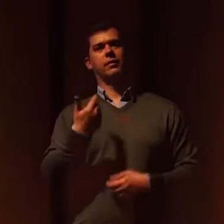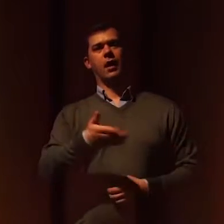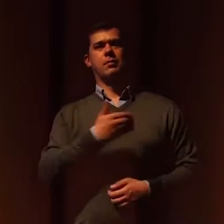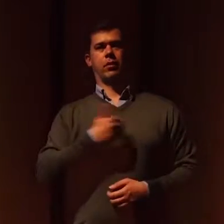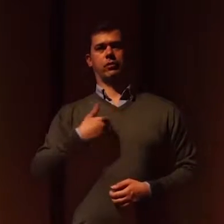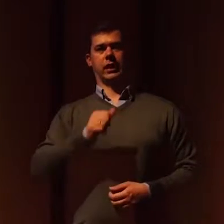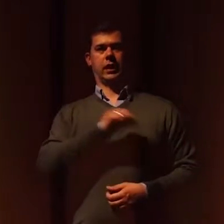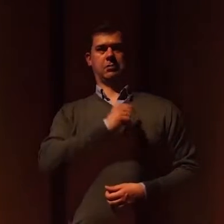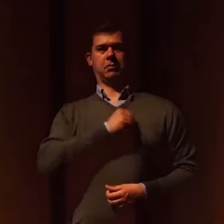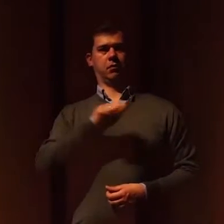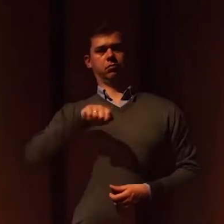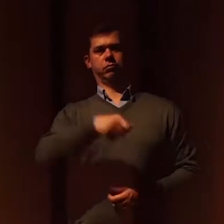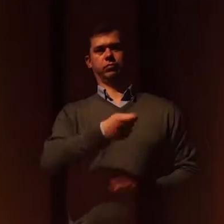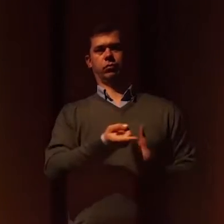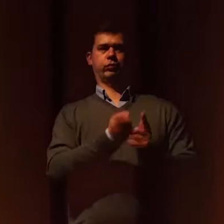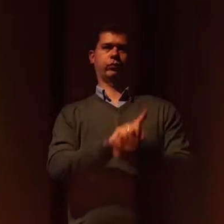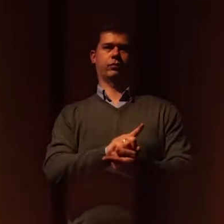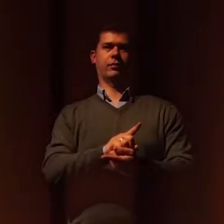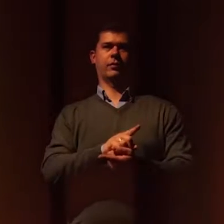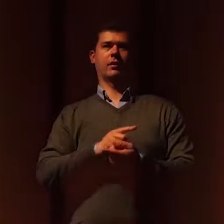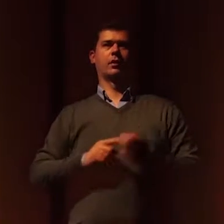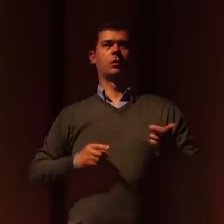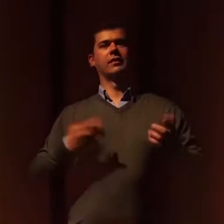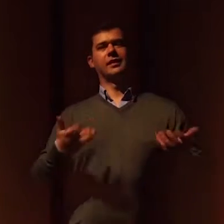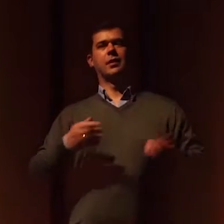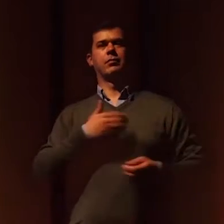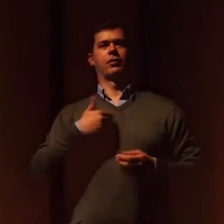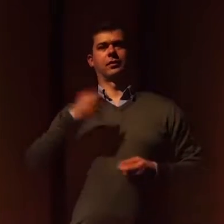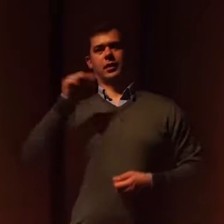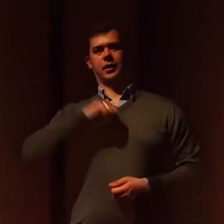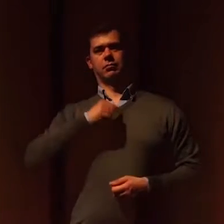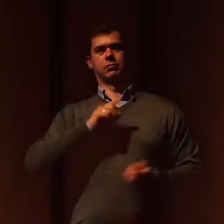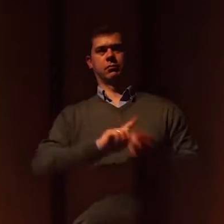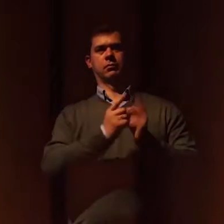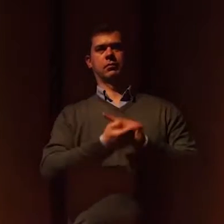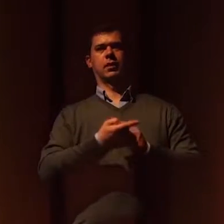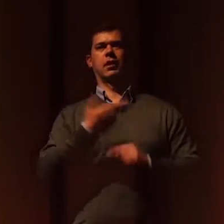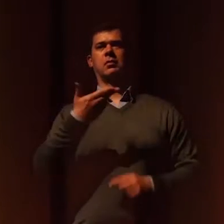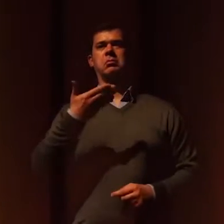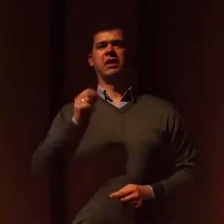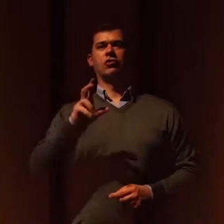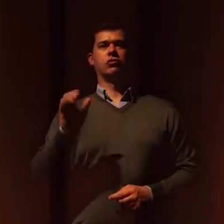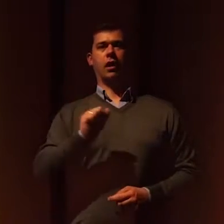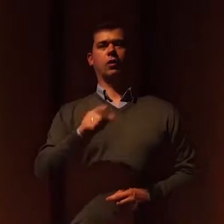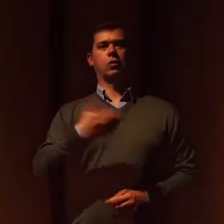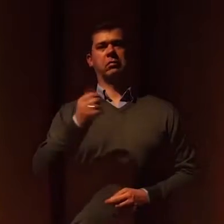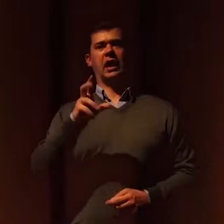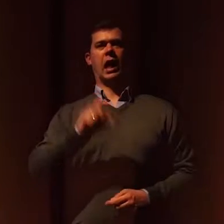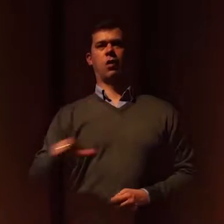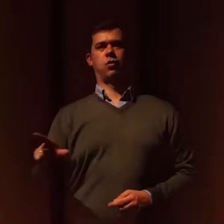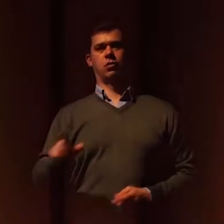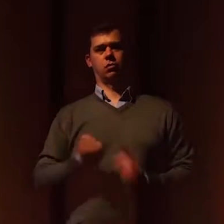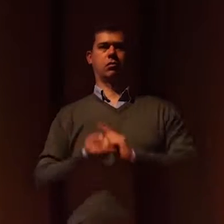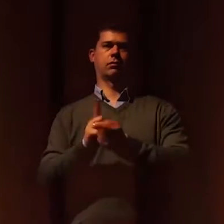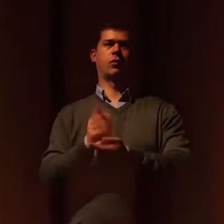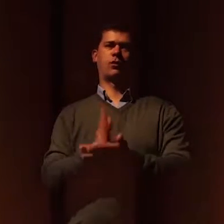polskiego imienia takiej wersji polskiej imienia dziecka i misze się nazywa na przykład Michałkiem i on teraz od tego momentu jak